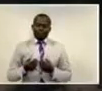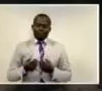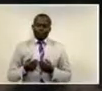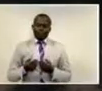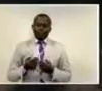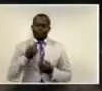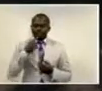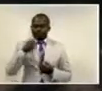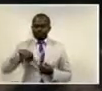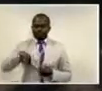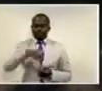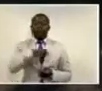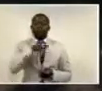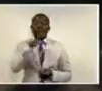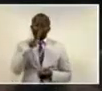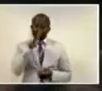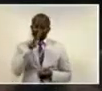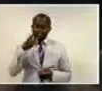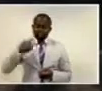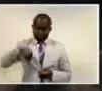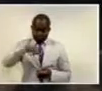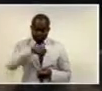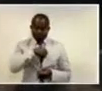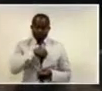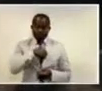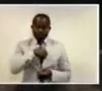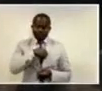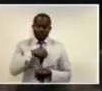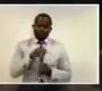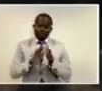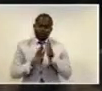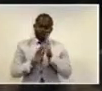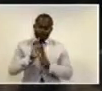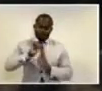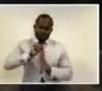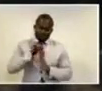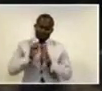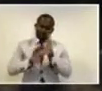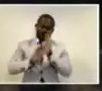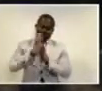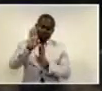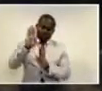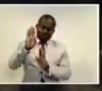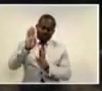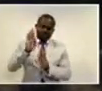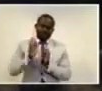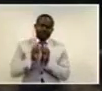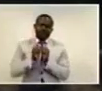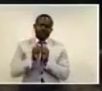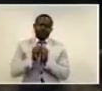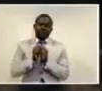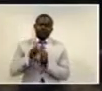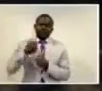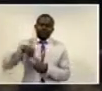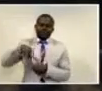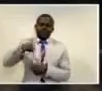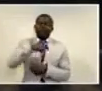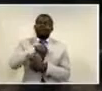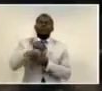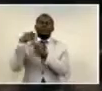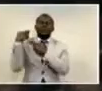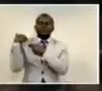ubwo rero ni twebwe bitegereje kwiteza imbere gutera imbere ni twe